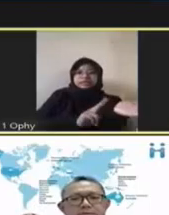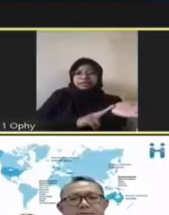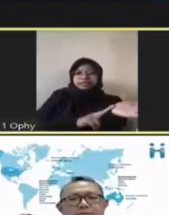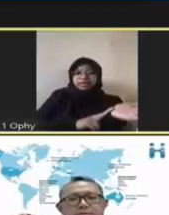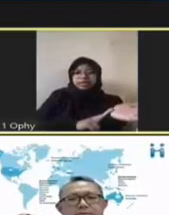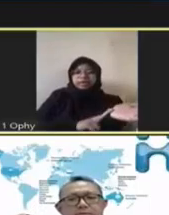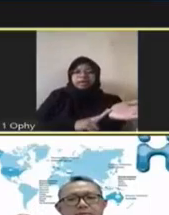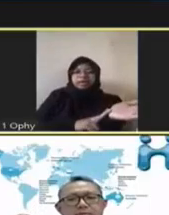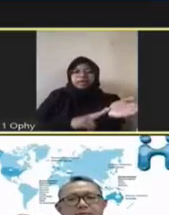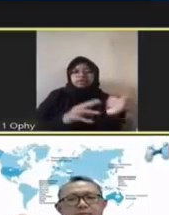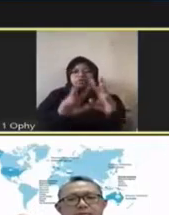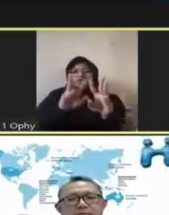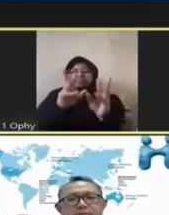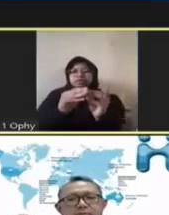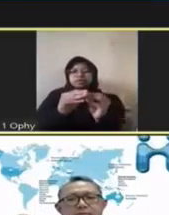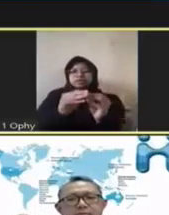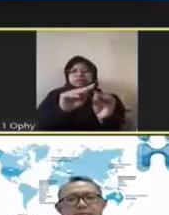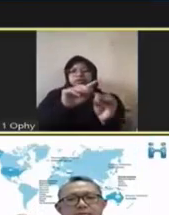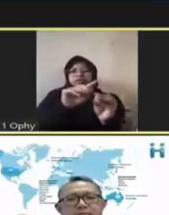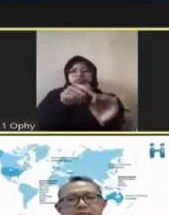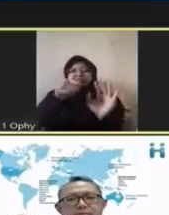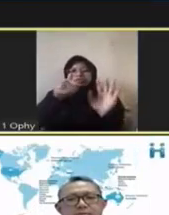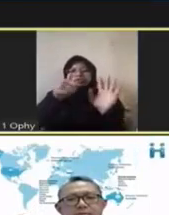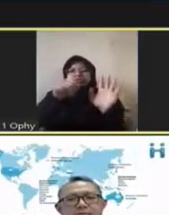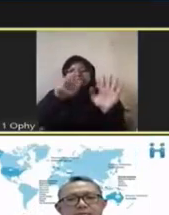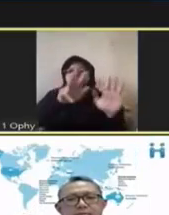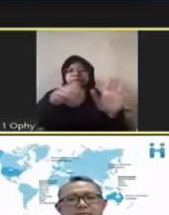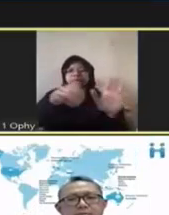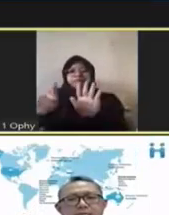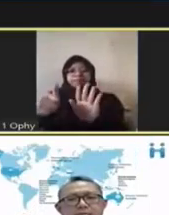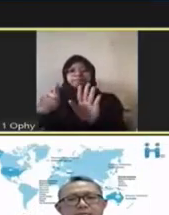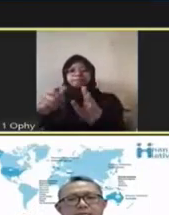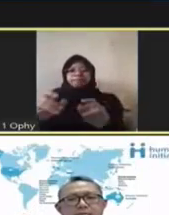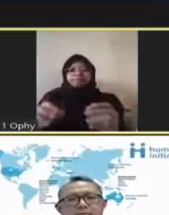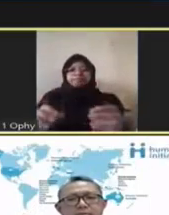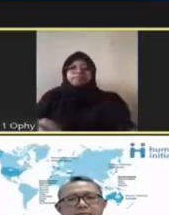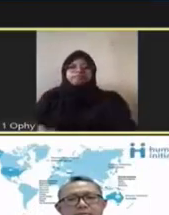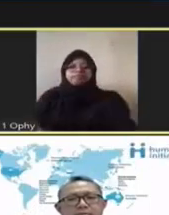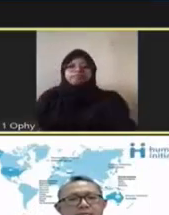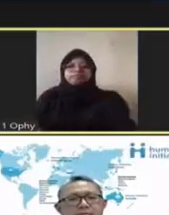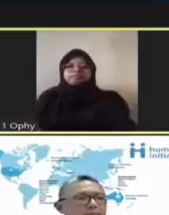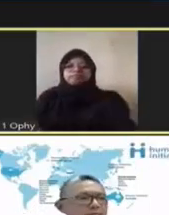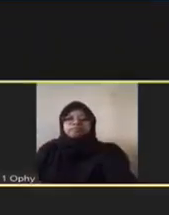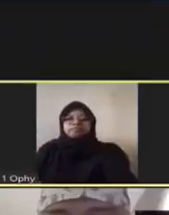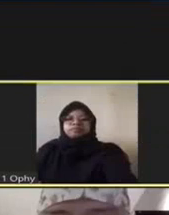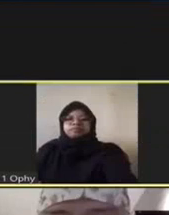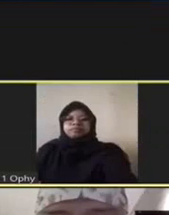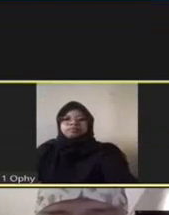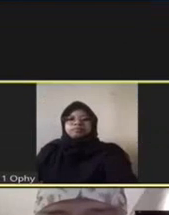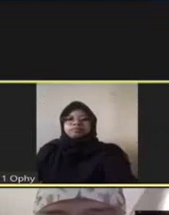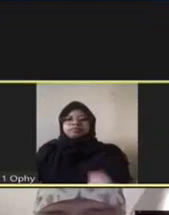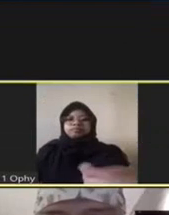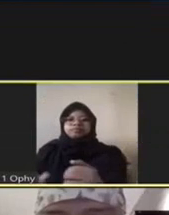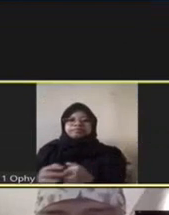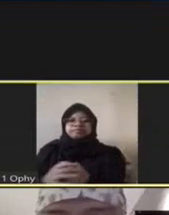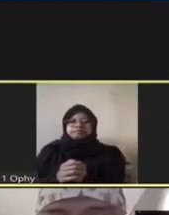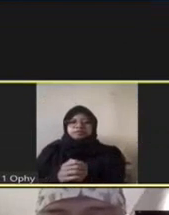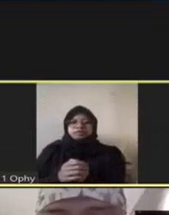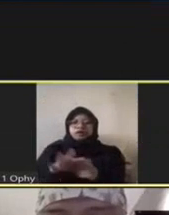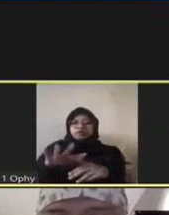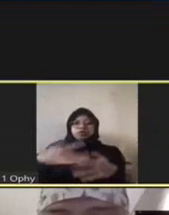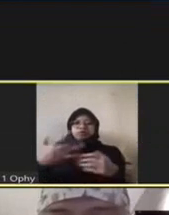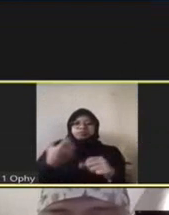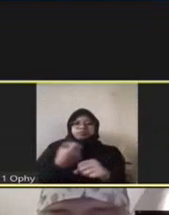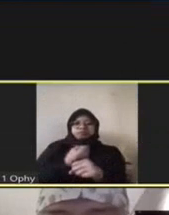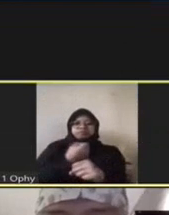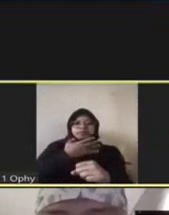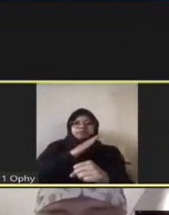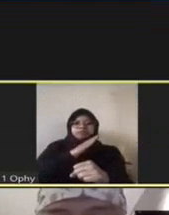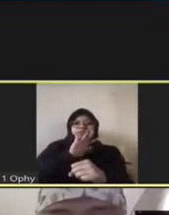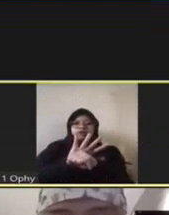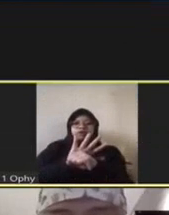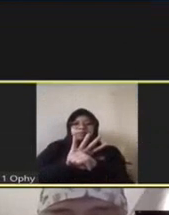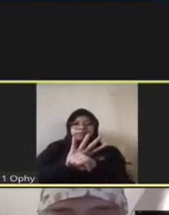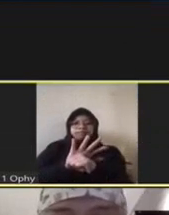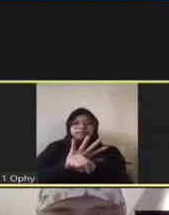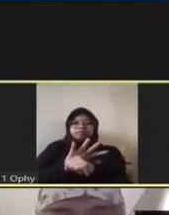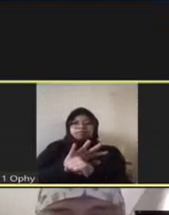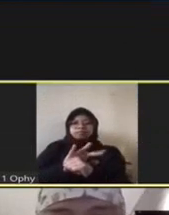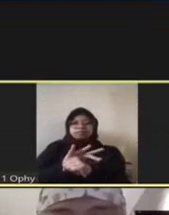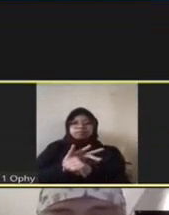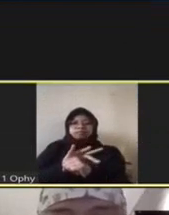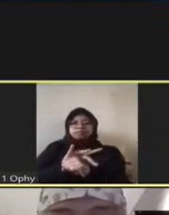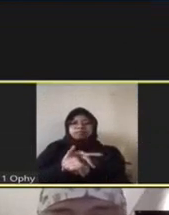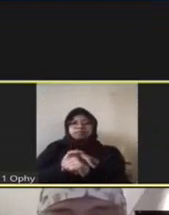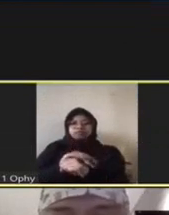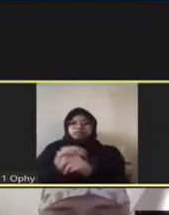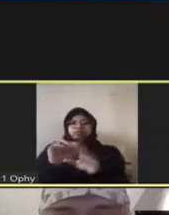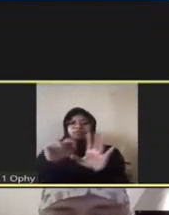sampai 19.196 yang OTG, ODP, PDP dengan terkonfirmasi COVID, yang confirm sekitar